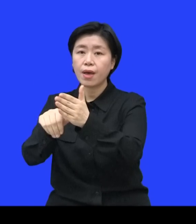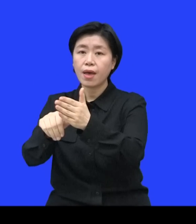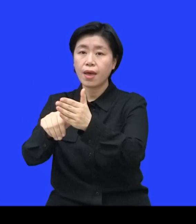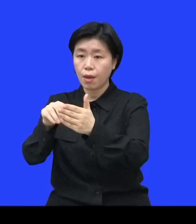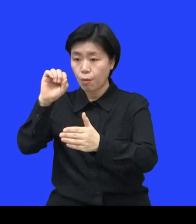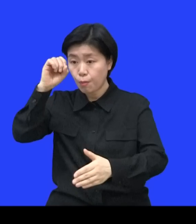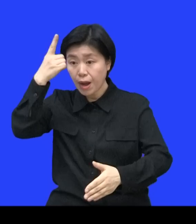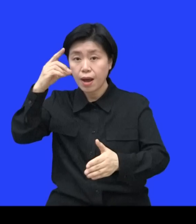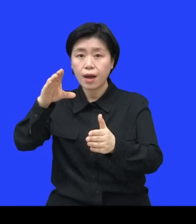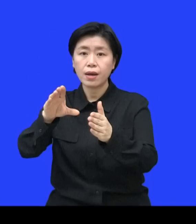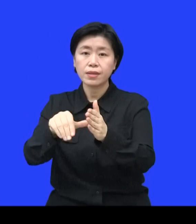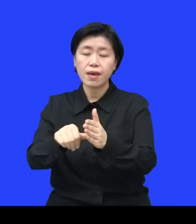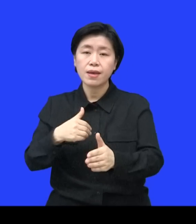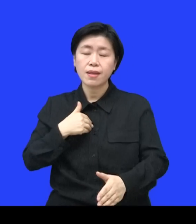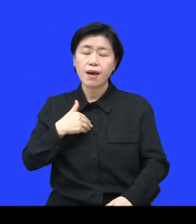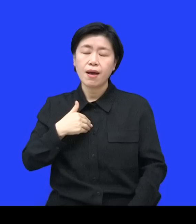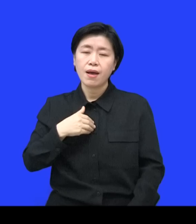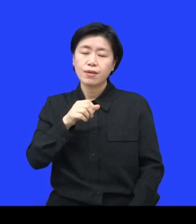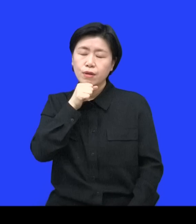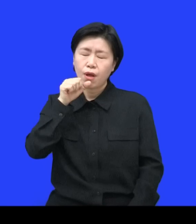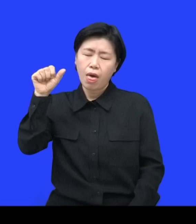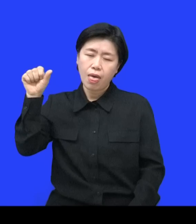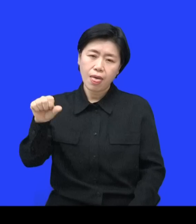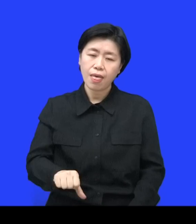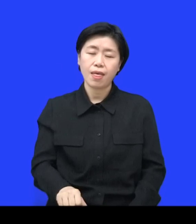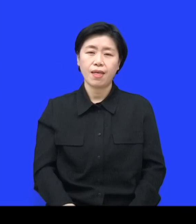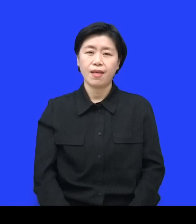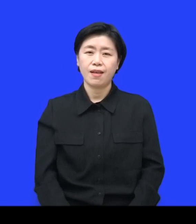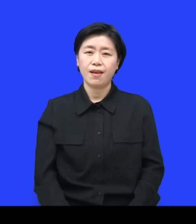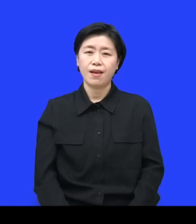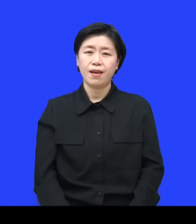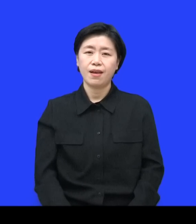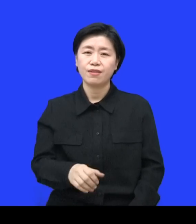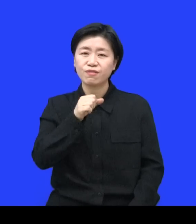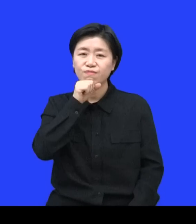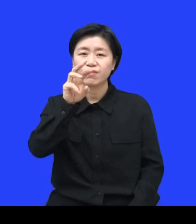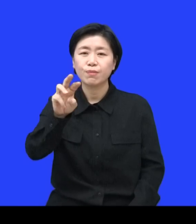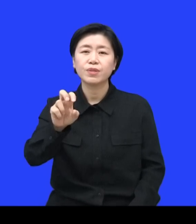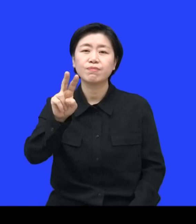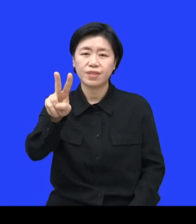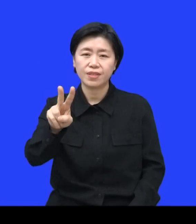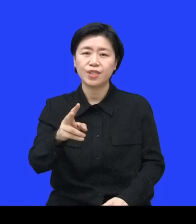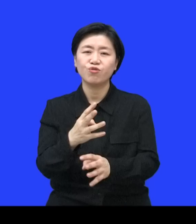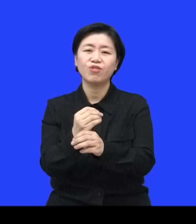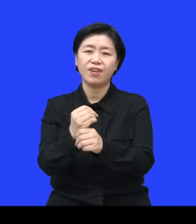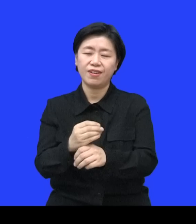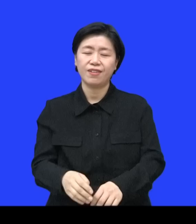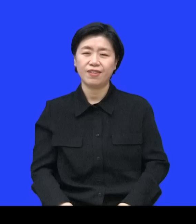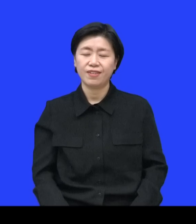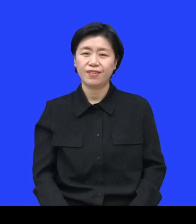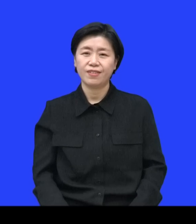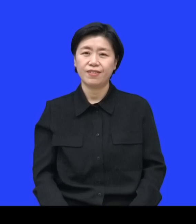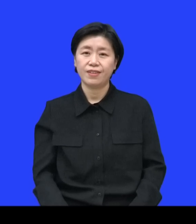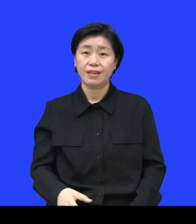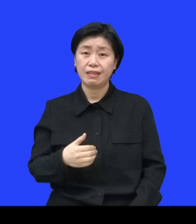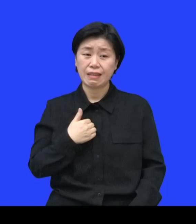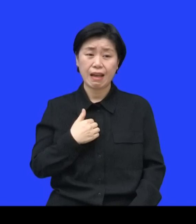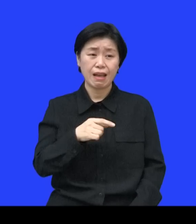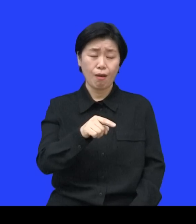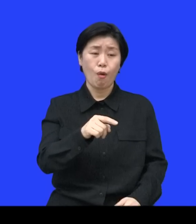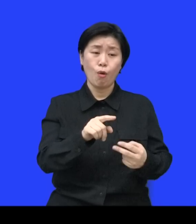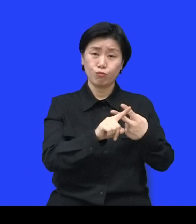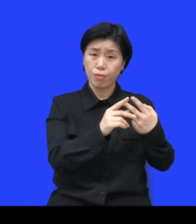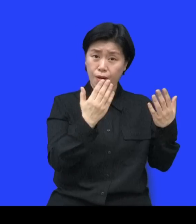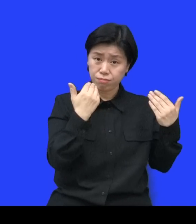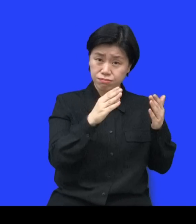어렵잖아요. 예. 32점 딱 지킨 거예요. 절대 뭐 나는 그냥 학교에서만 잘해도 80점